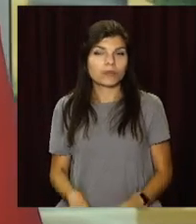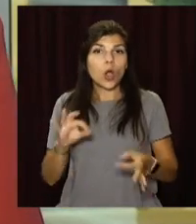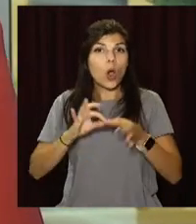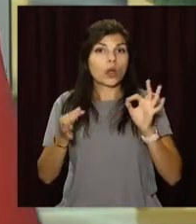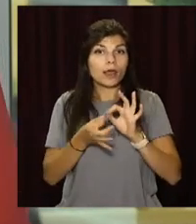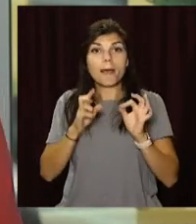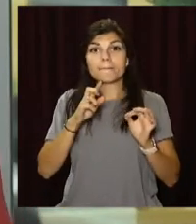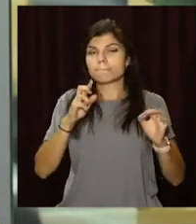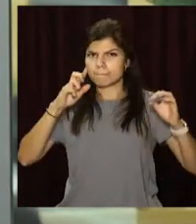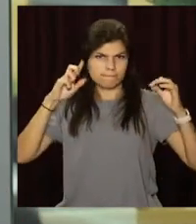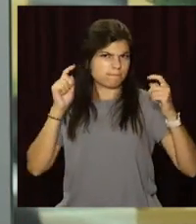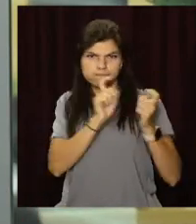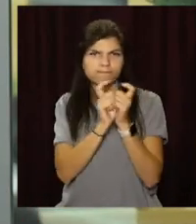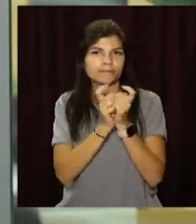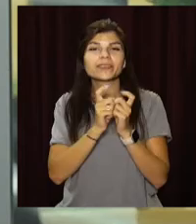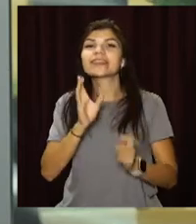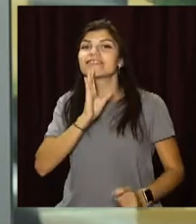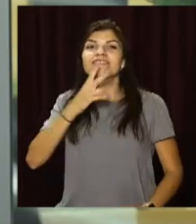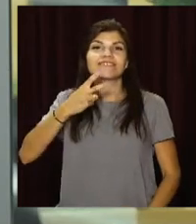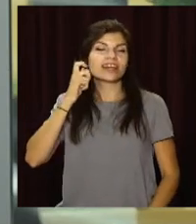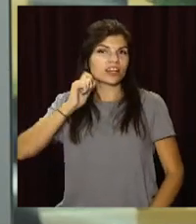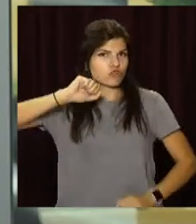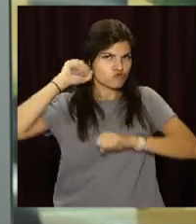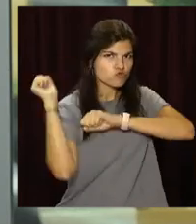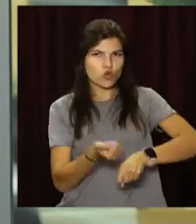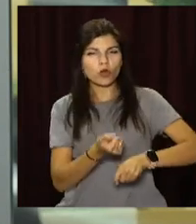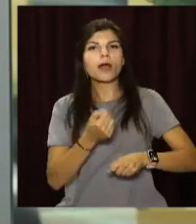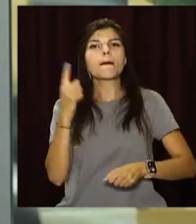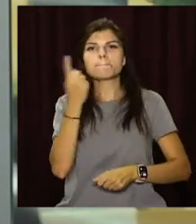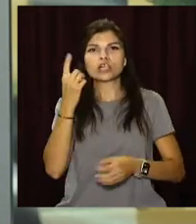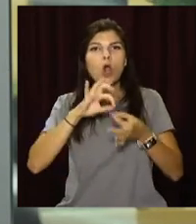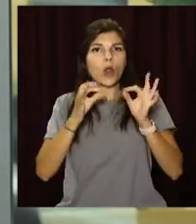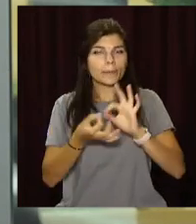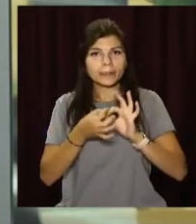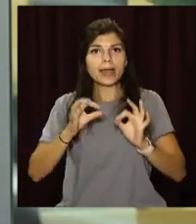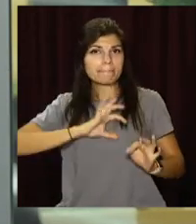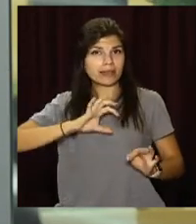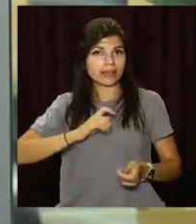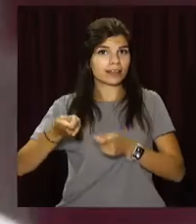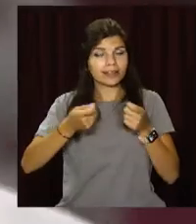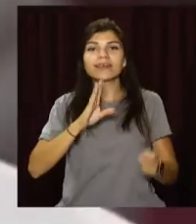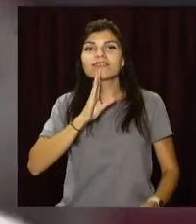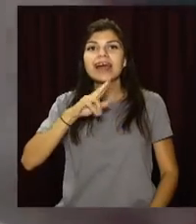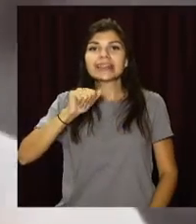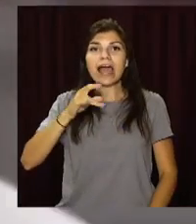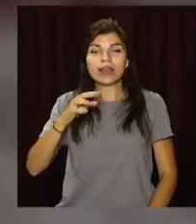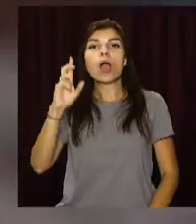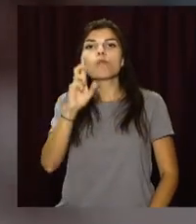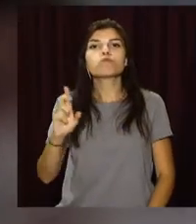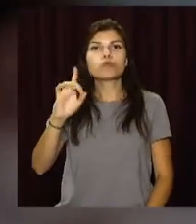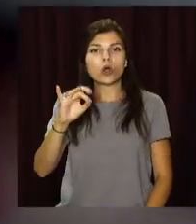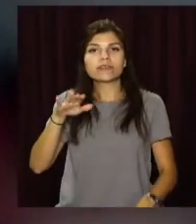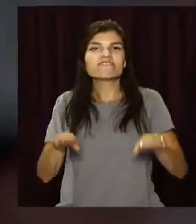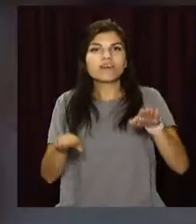Олімпійські баталії. 20-річна дзюдоїстка принесла Україні першу олімпійську медаль у Токіо. Дар'я Білодід завоювала бронзу у